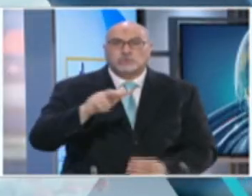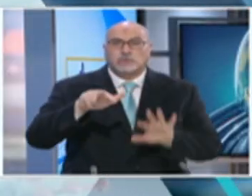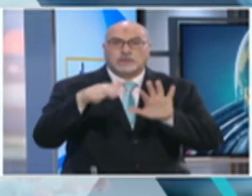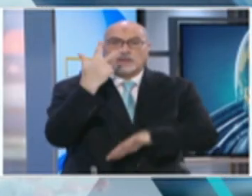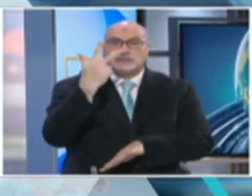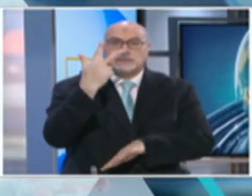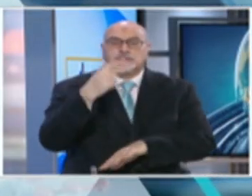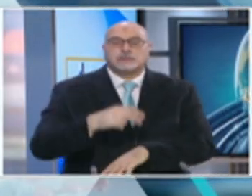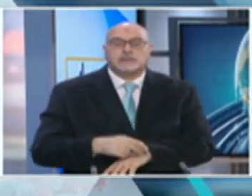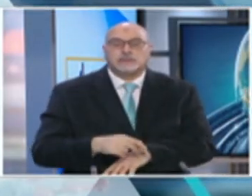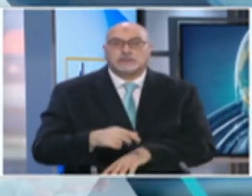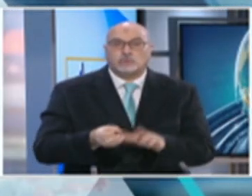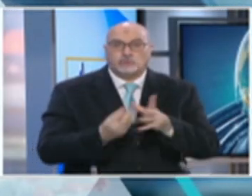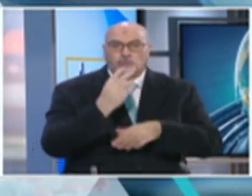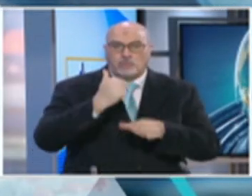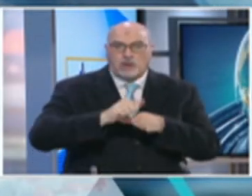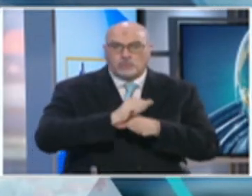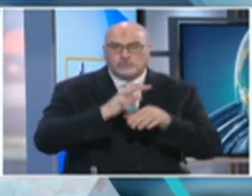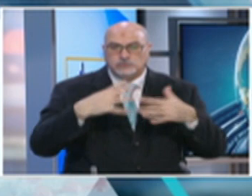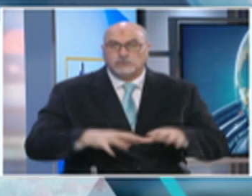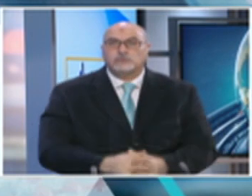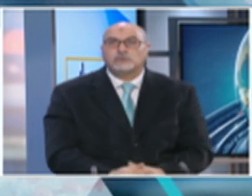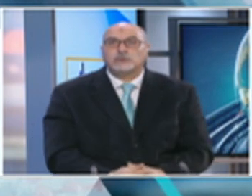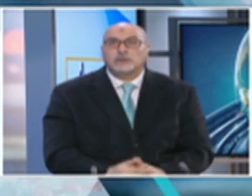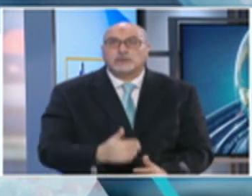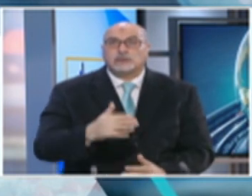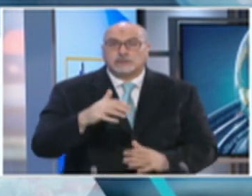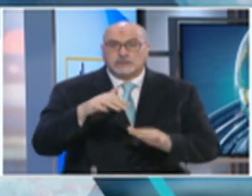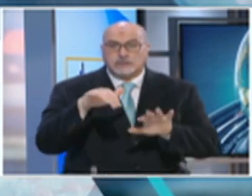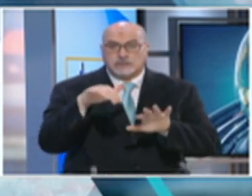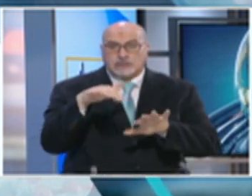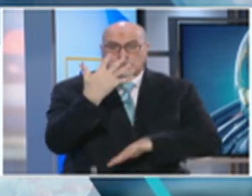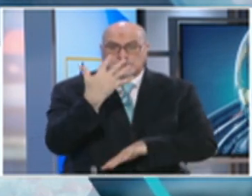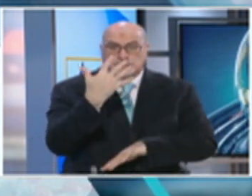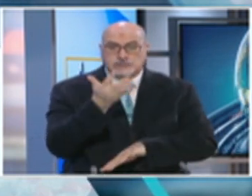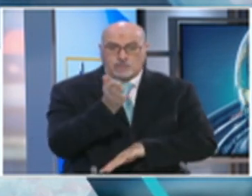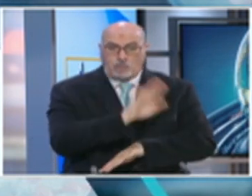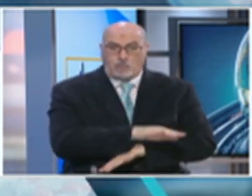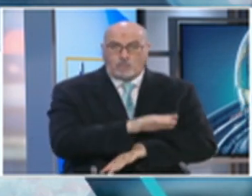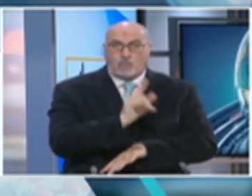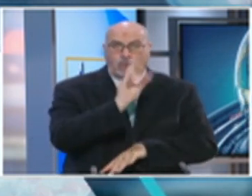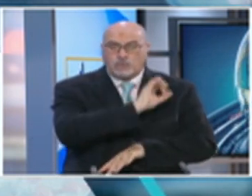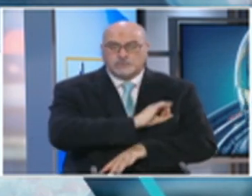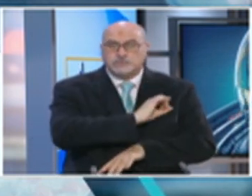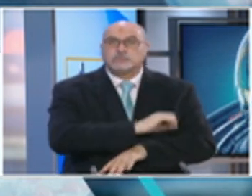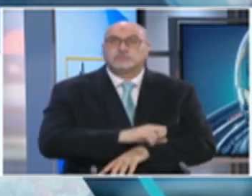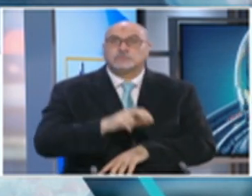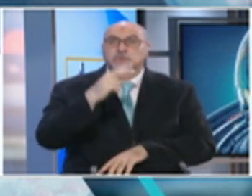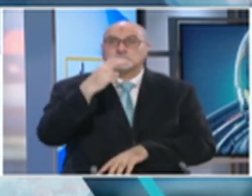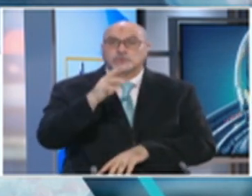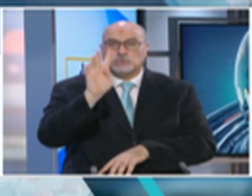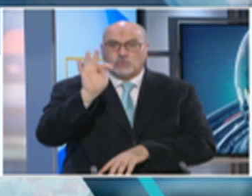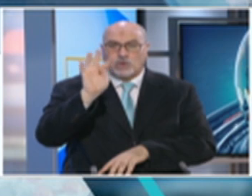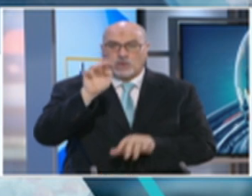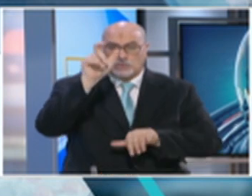413 إصابة جديدة و15 وفاة رحمهم الله، فيما تماثل 340 مصابا